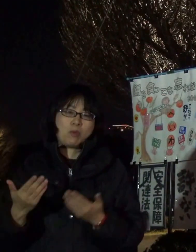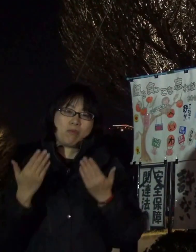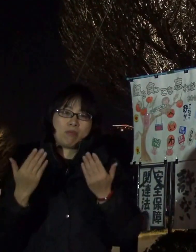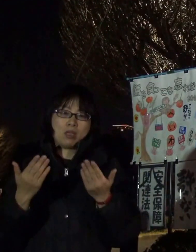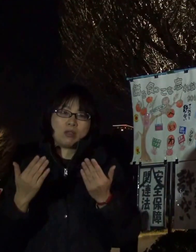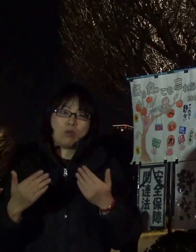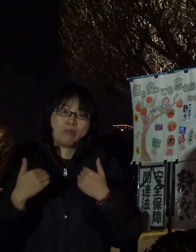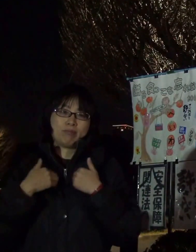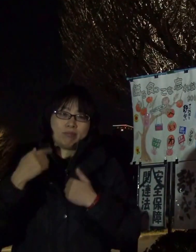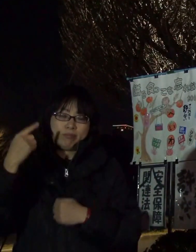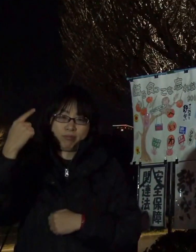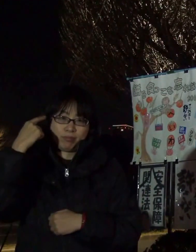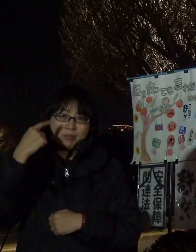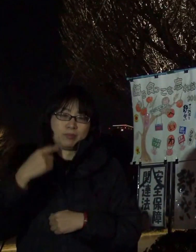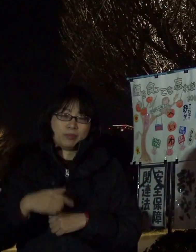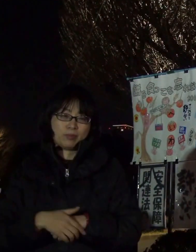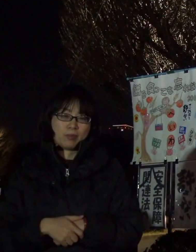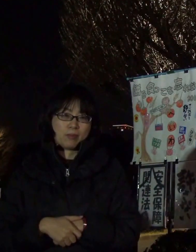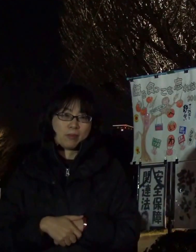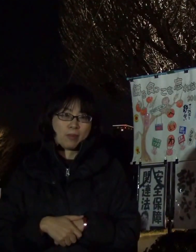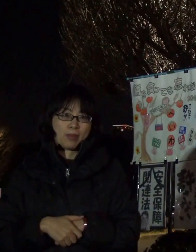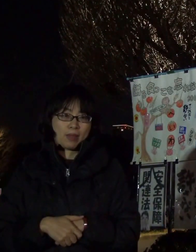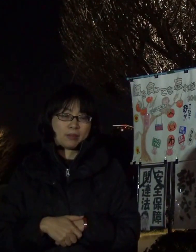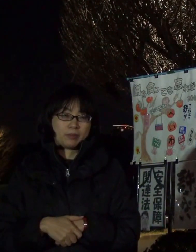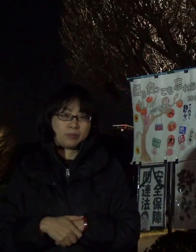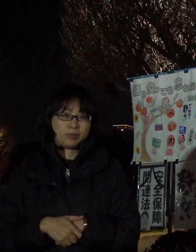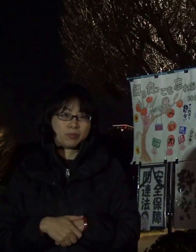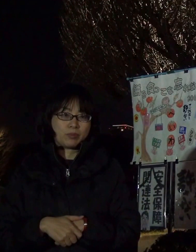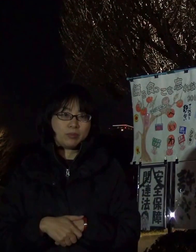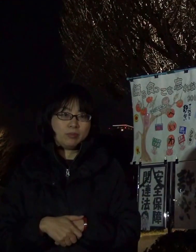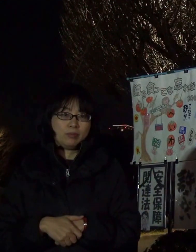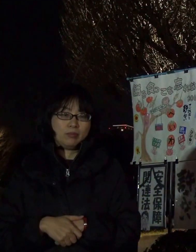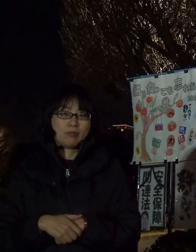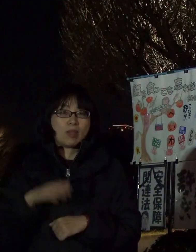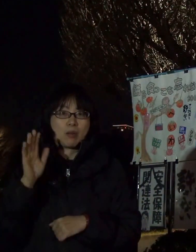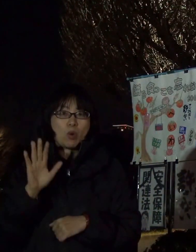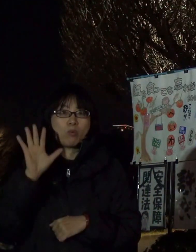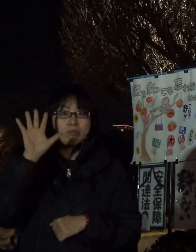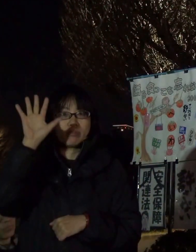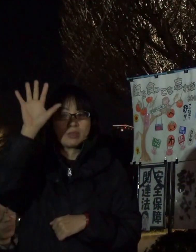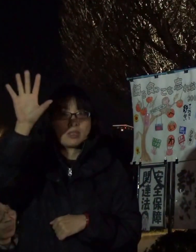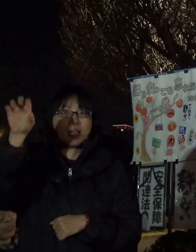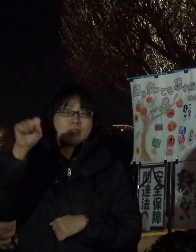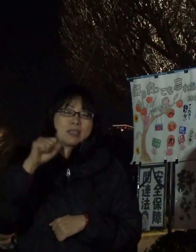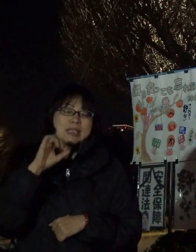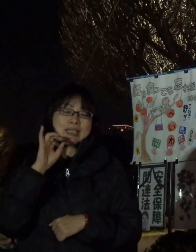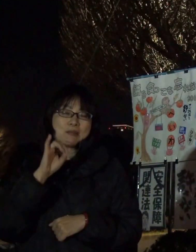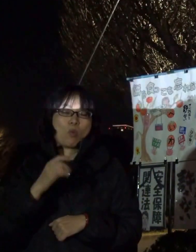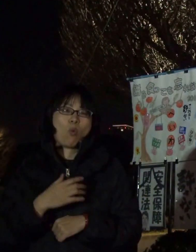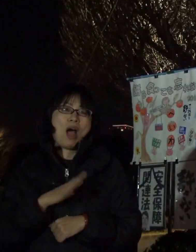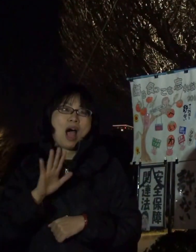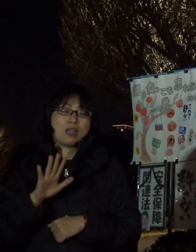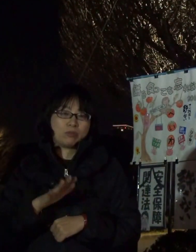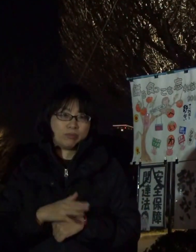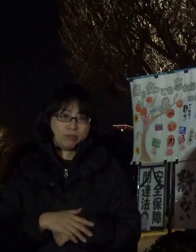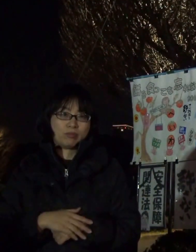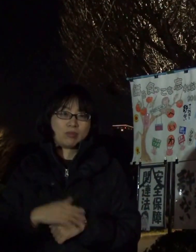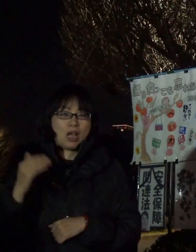で私はね、あのでも展望はあるんです。大人も子どもも素晴らしいし、